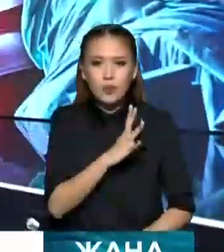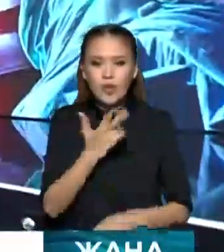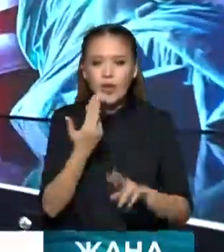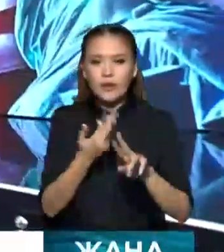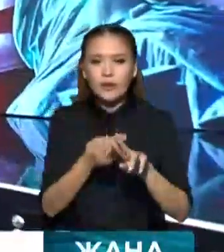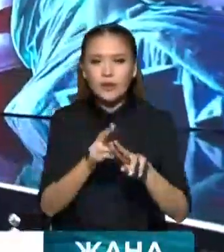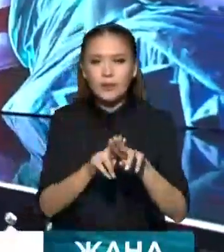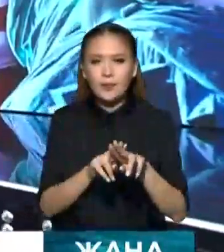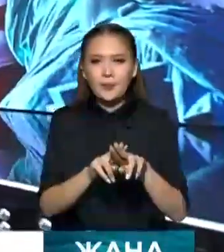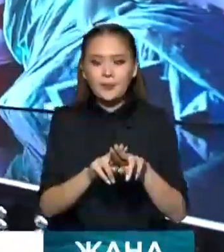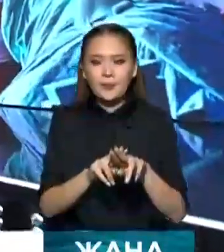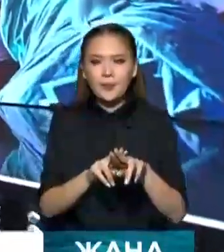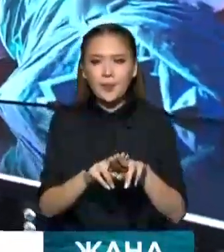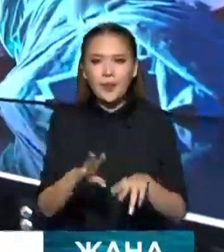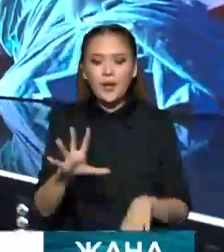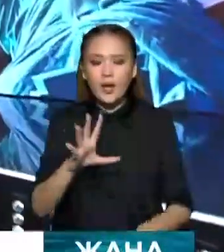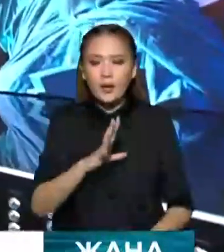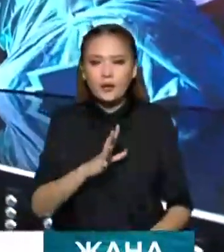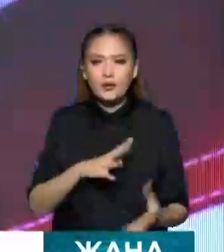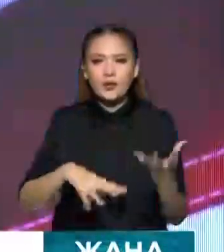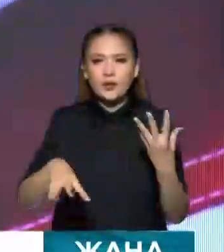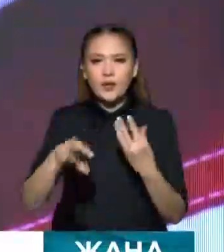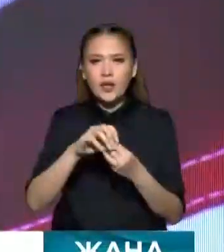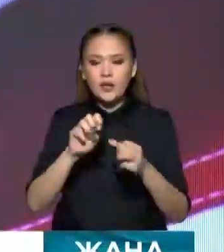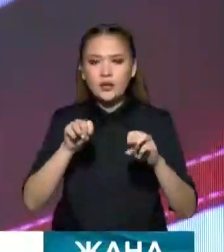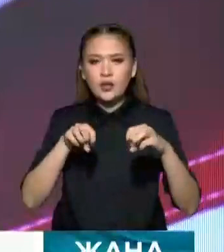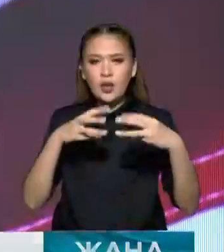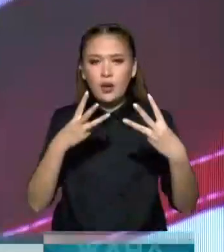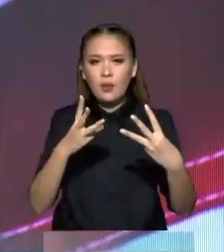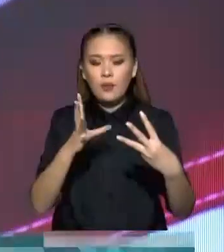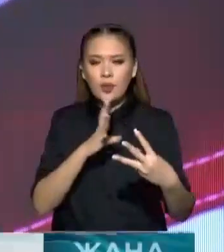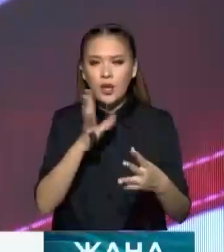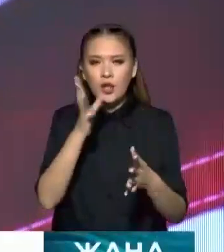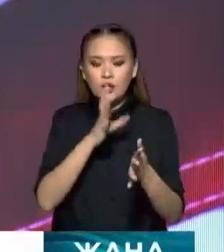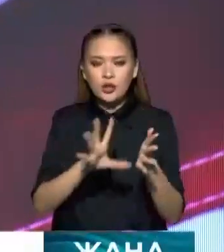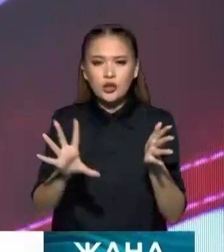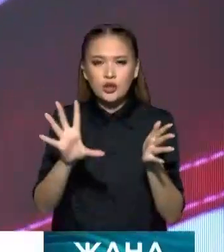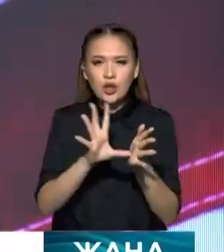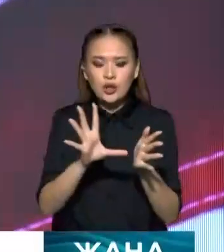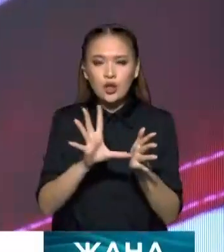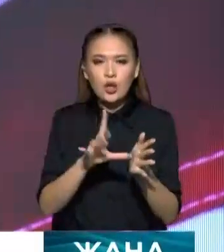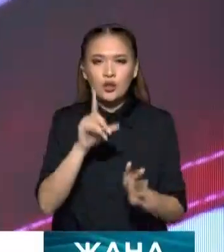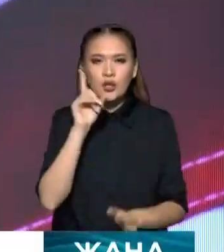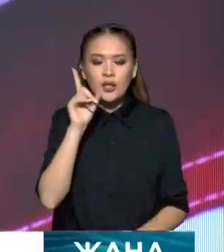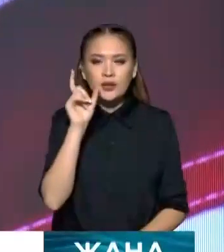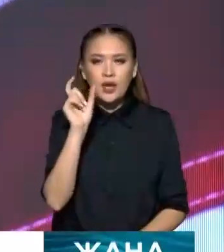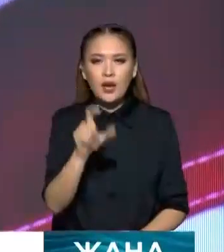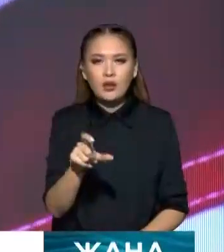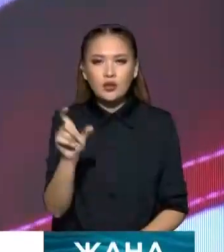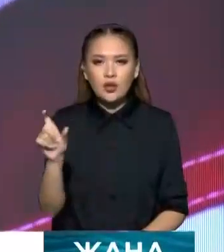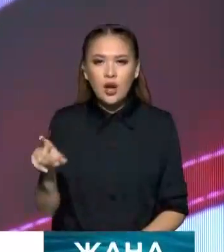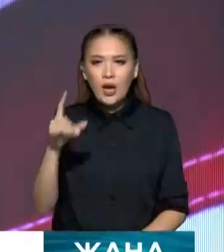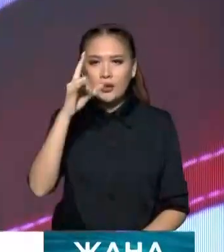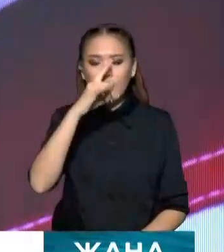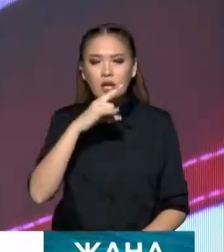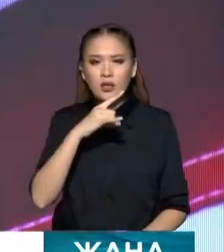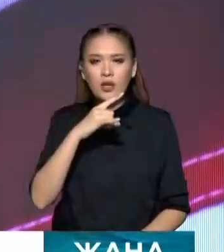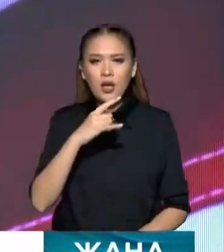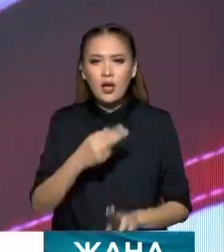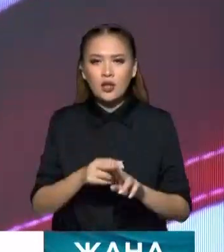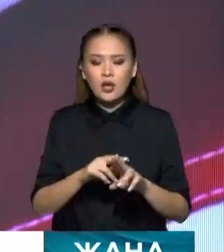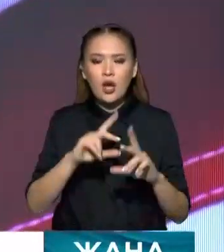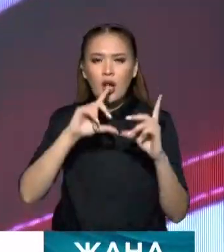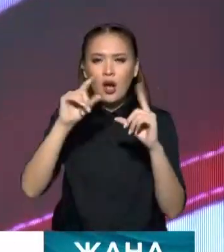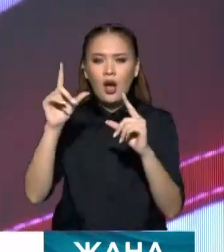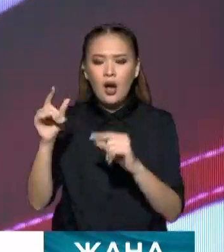assambleyaga baruunda negizgi arkauunda jalpı mına soñgu ozuk teknologiyadagı jastardı kazır biz aytıp jatırmız kazak jastar şetelge köp ketip